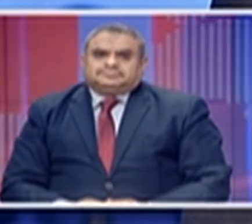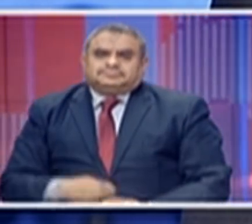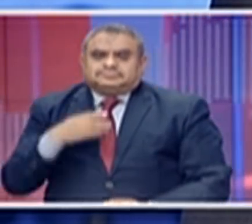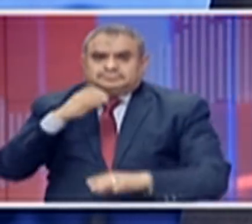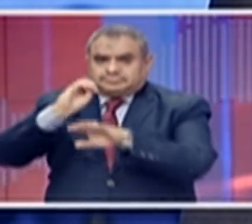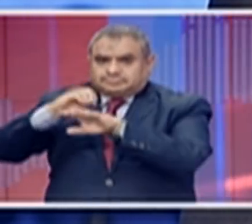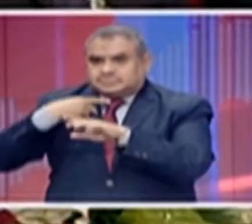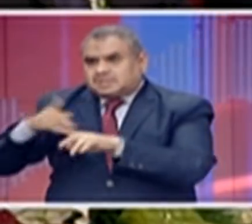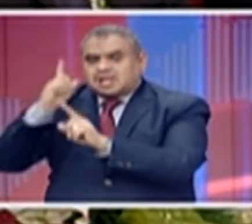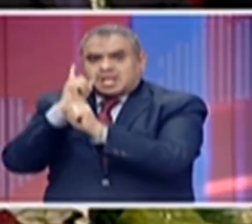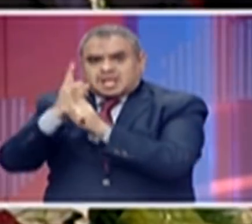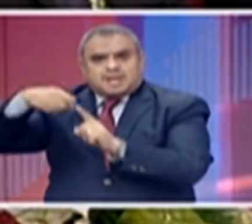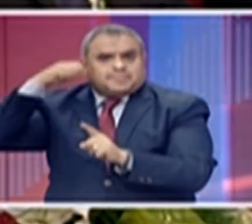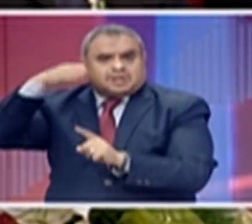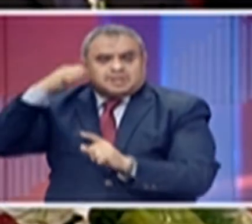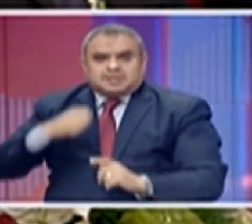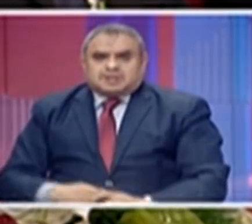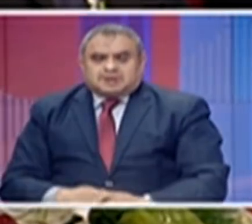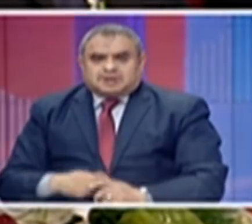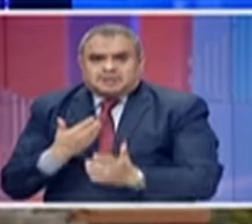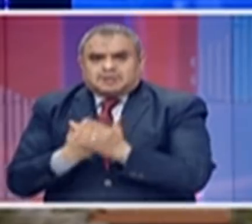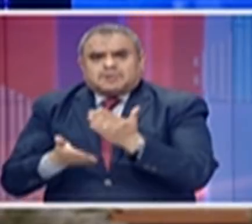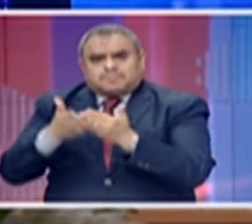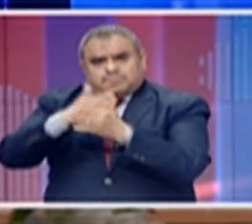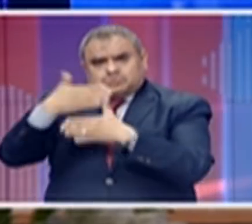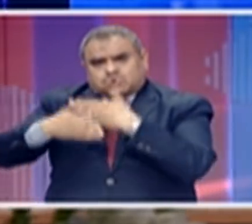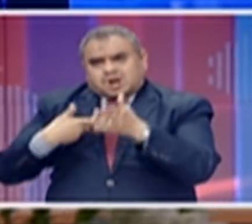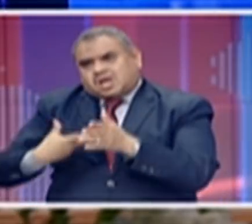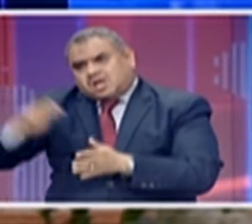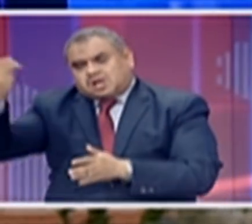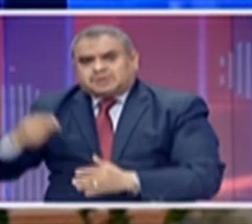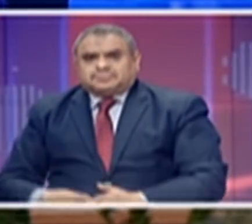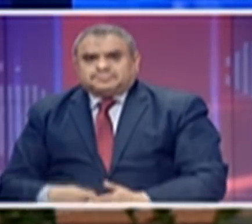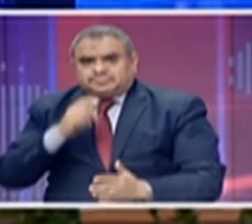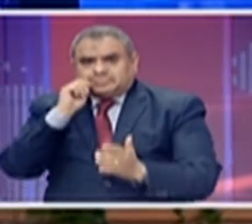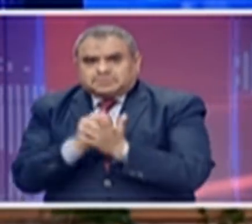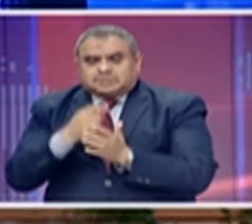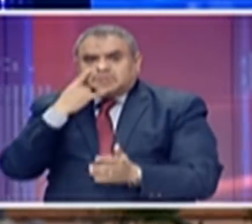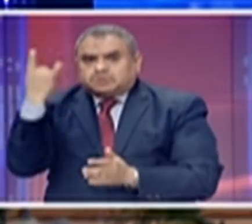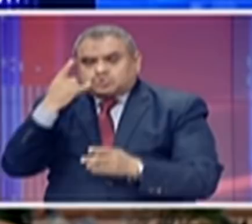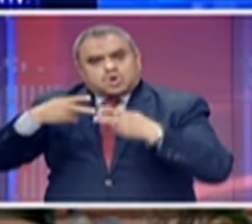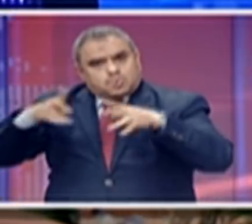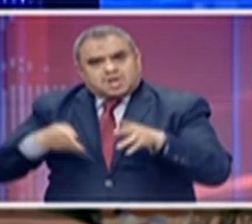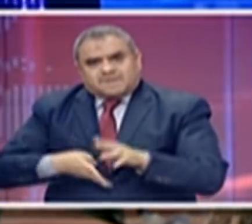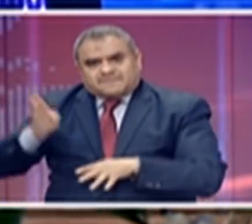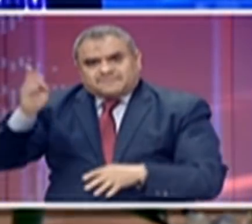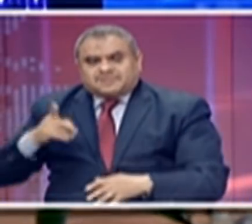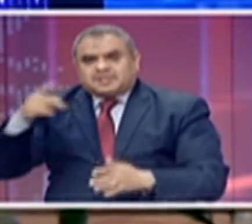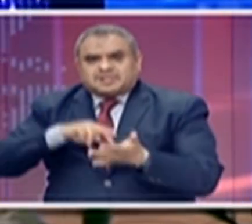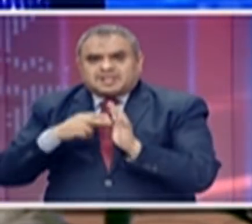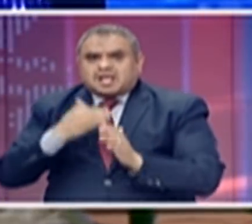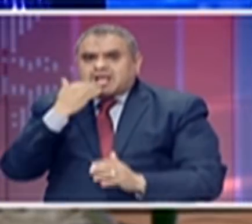رايح اقابل الريس. مشينا بسرعة يلا. وفعلا الضابط مشانا. قول لي بقى